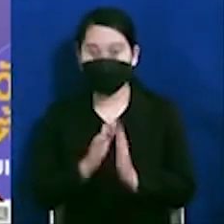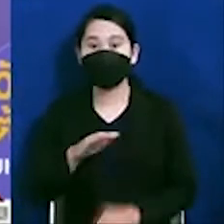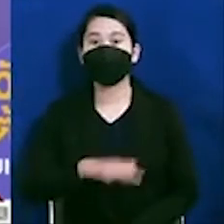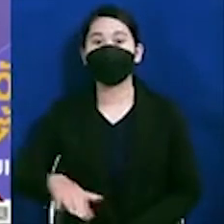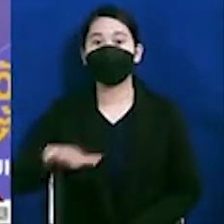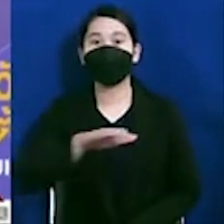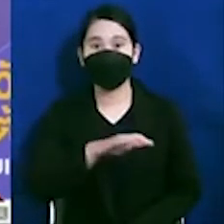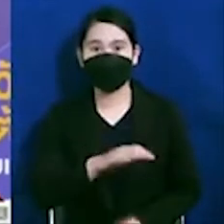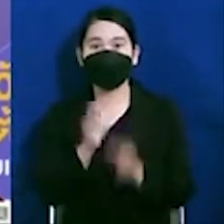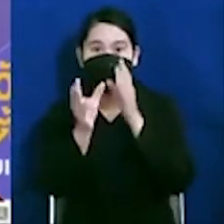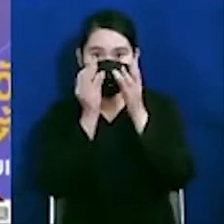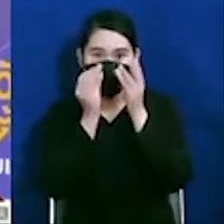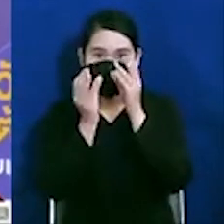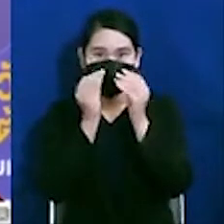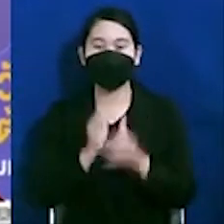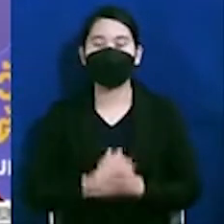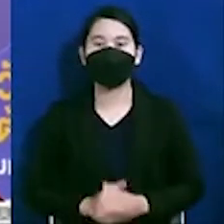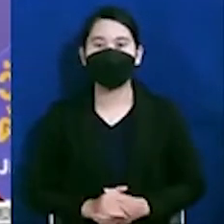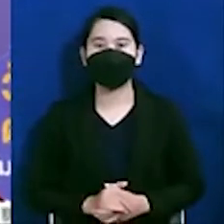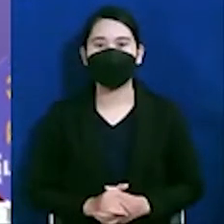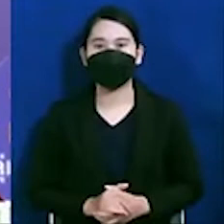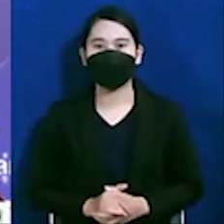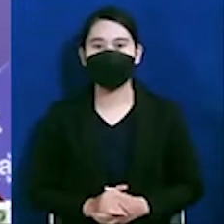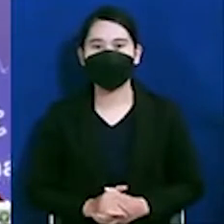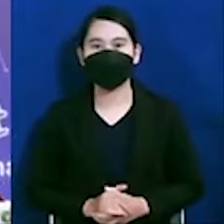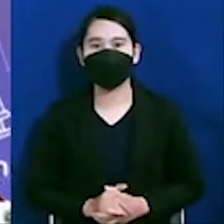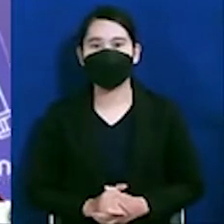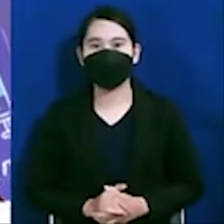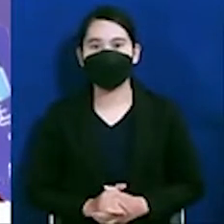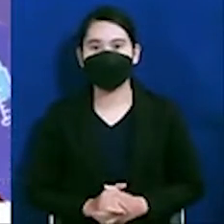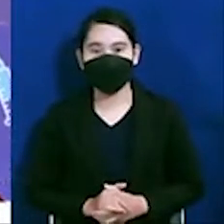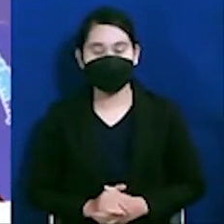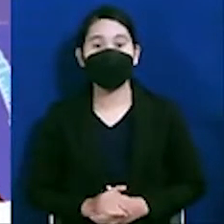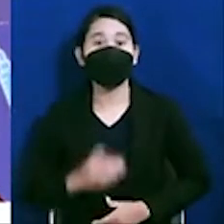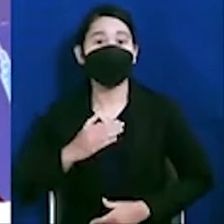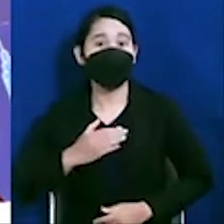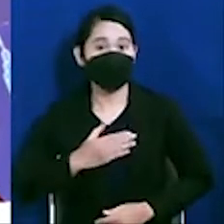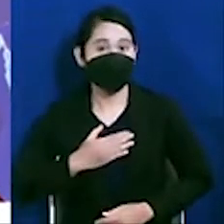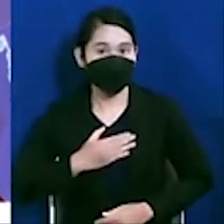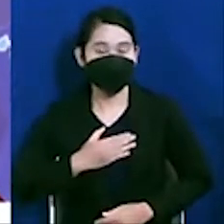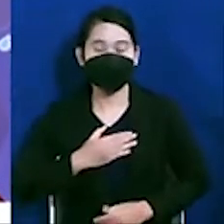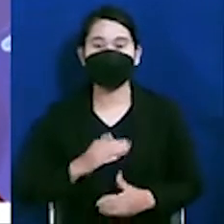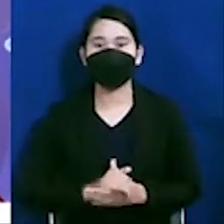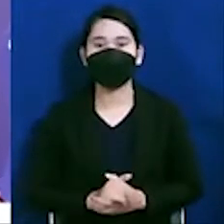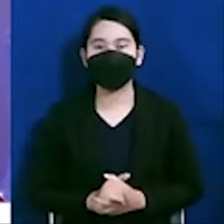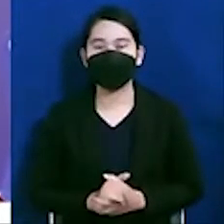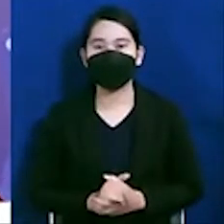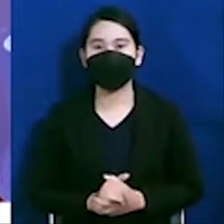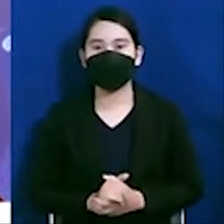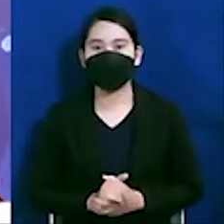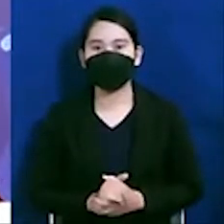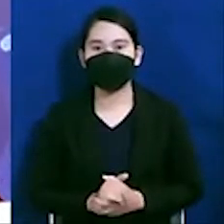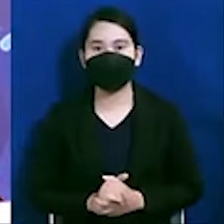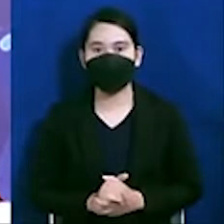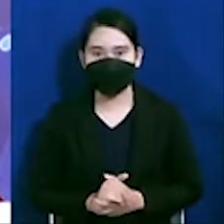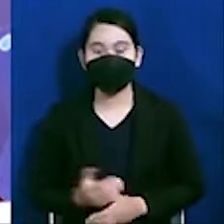นะครับทุกท่านนะครับครับในส่วนของกลมสำนวนบริการสุขภาพก็ตามที่ท่าน ID